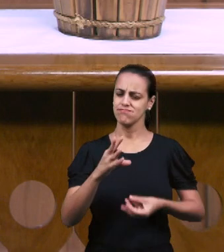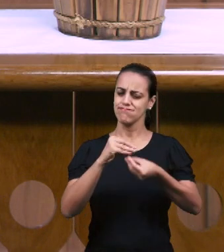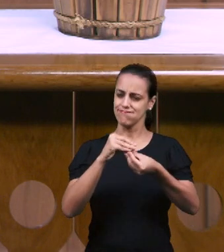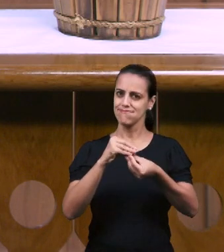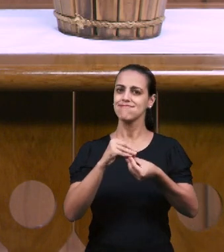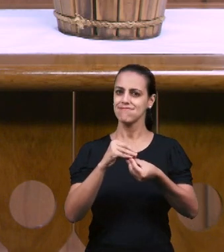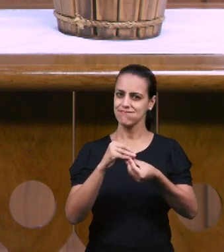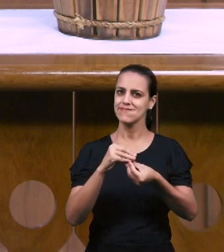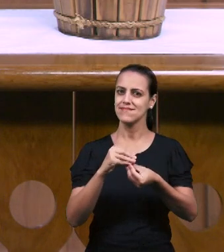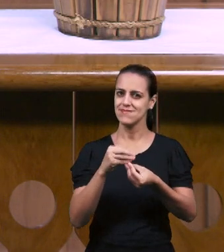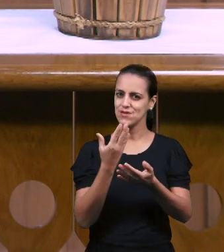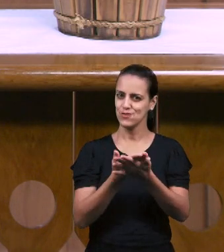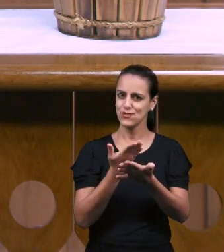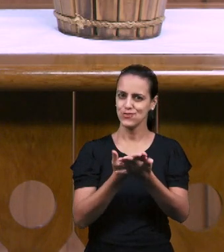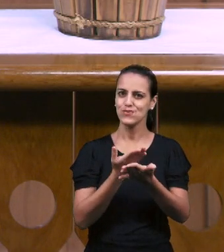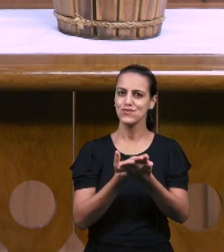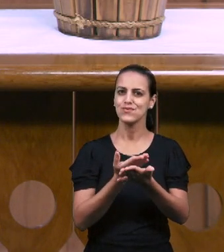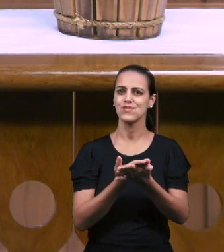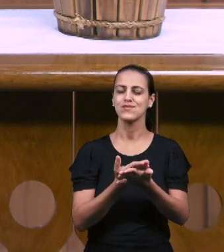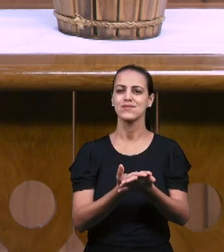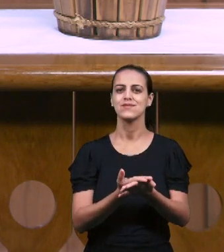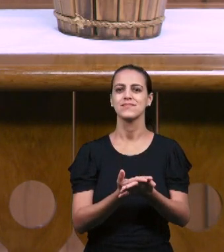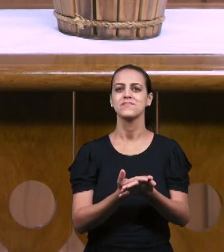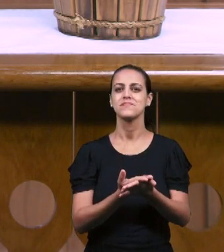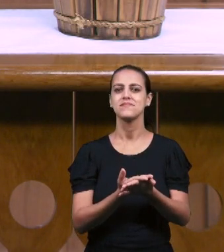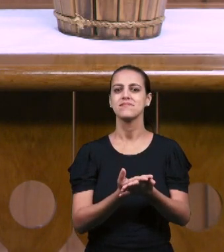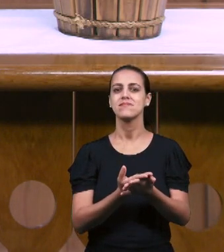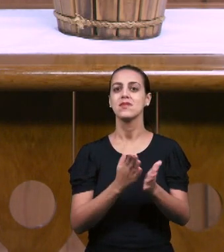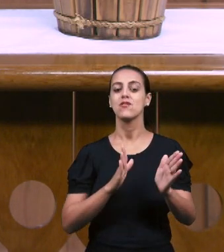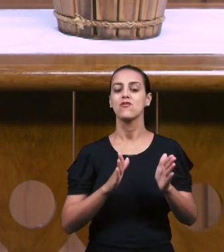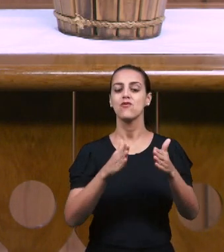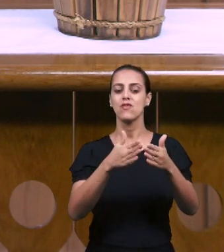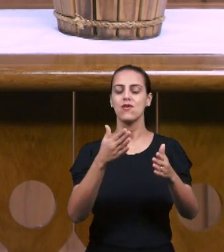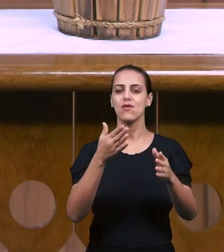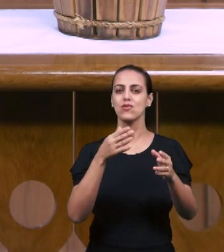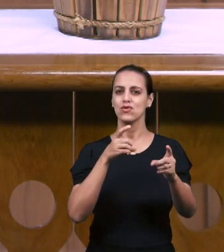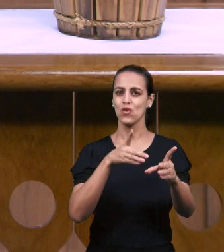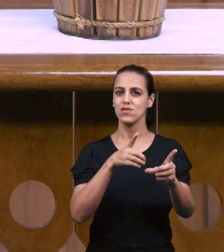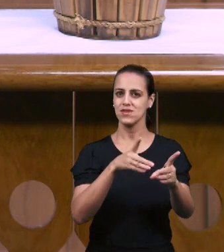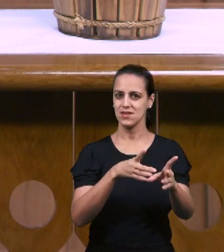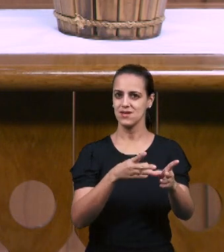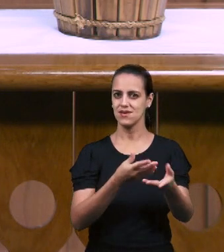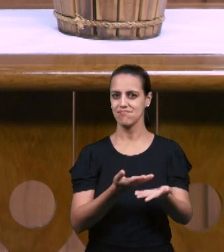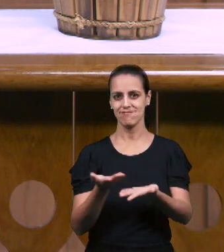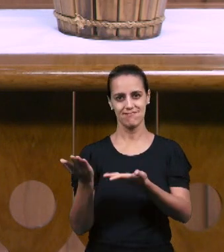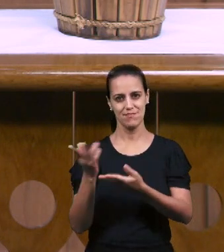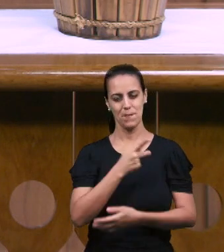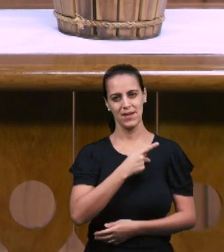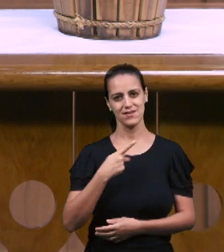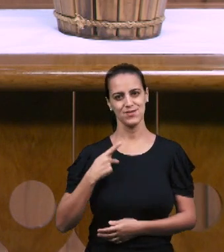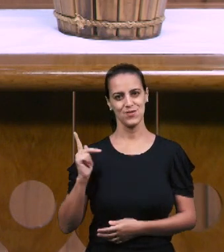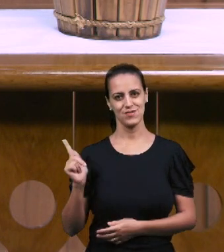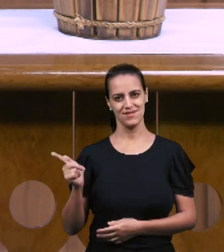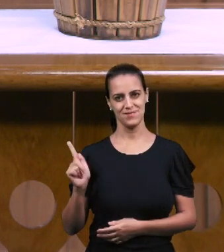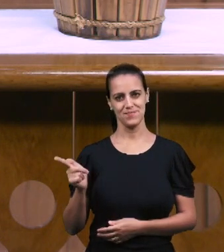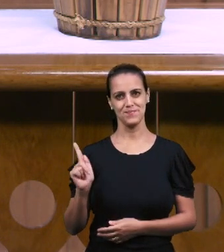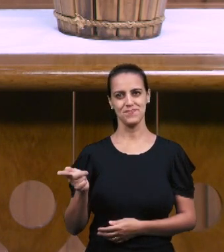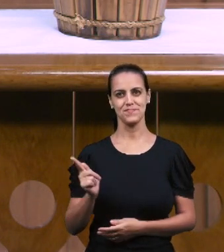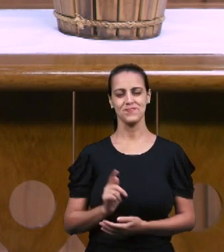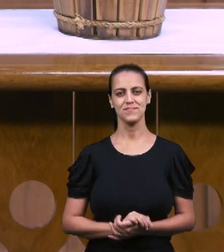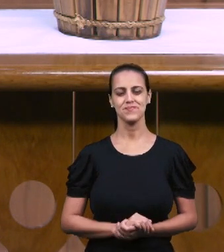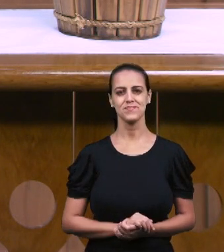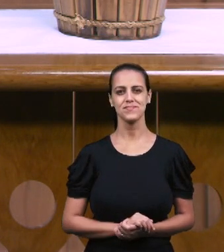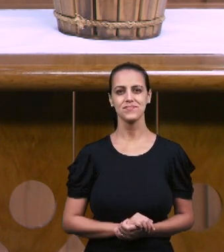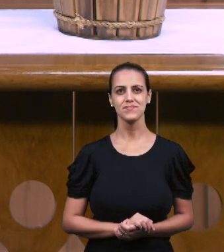conclusion, complémentation à cette étude. Et pour la première partie doctrinaire, nous allons passer la parole au pasteur Jodetti Gales. Le pasteur Jodetti